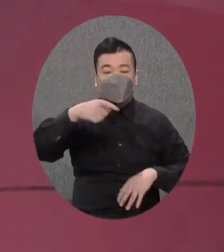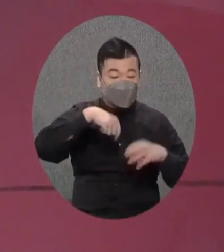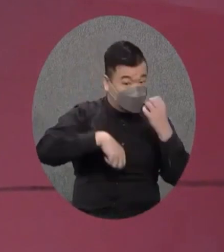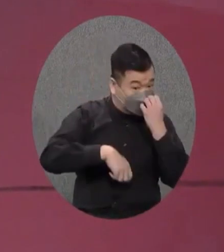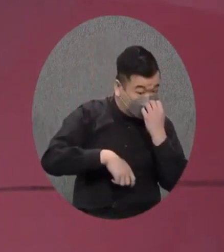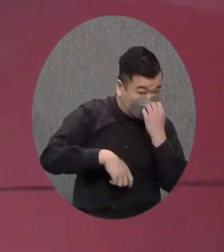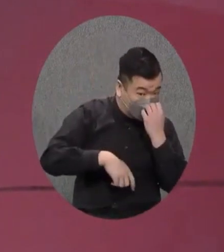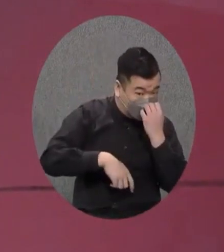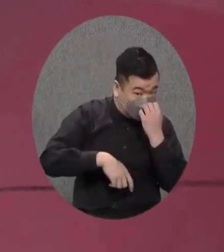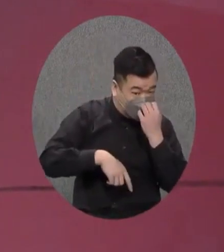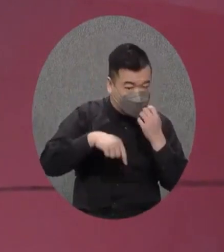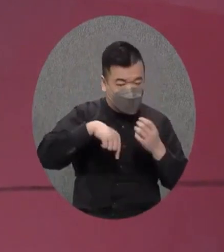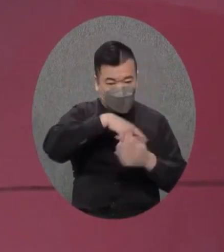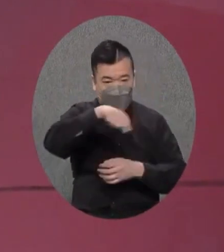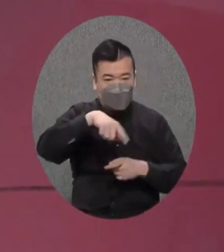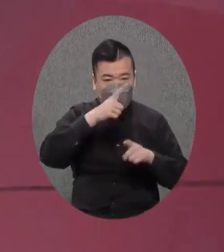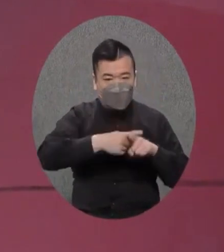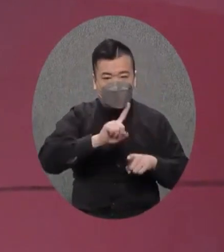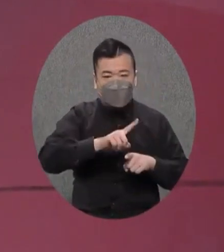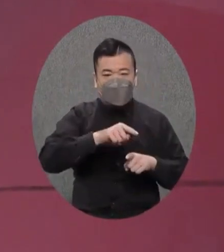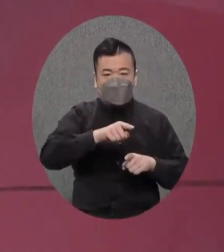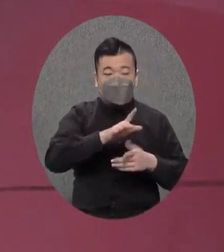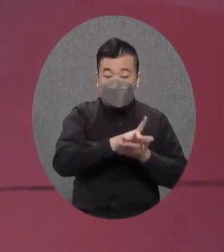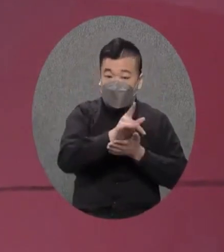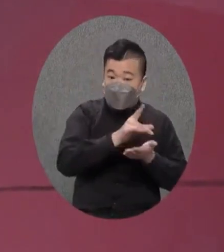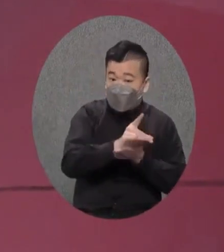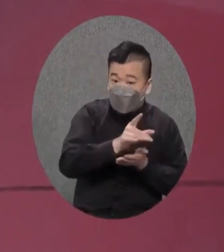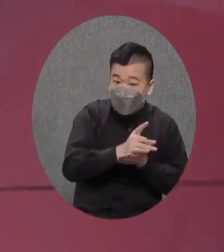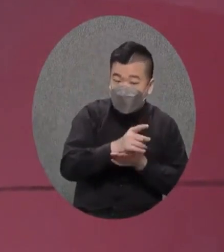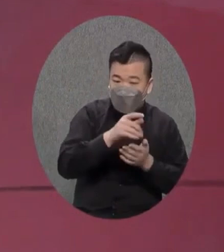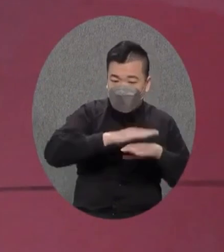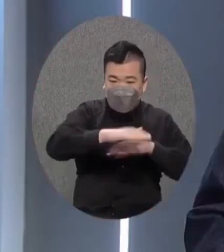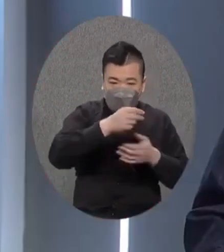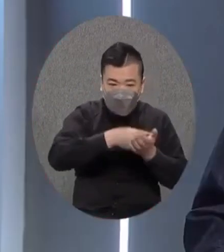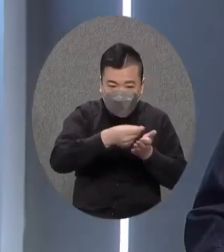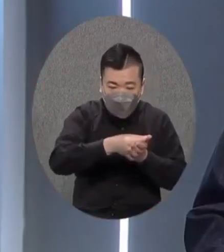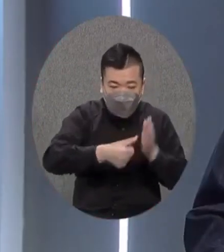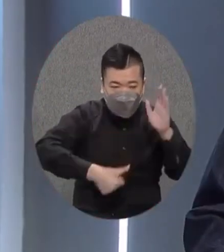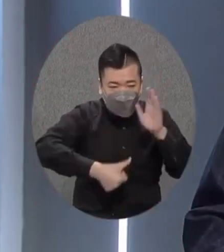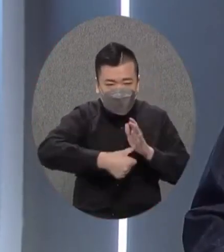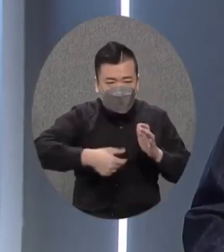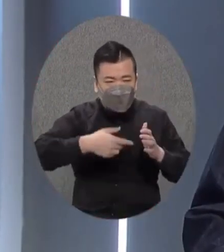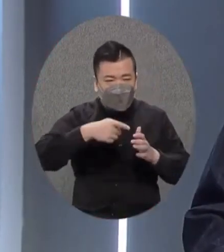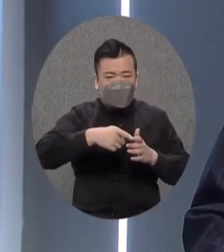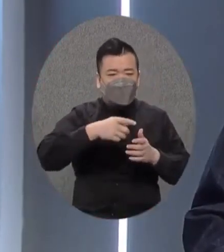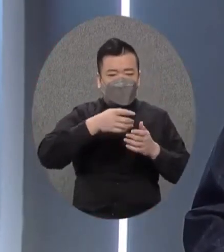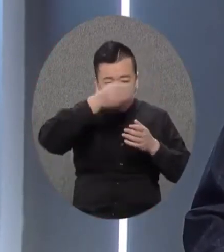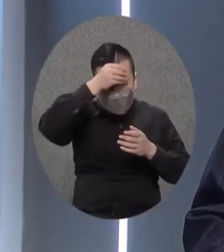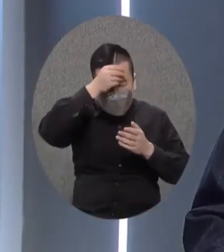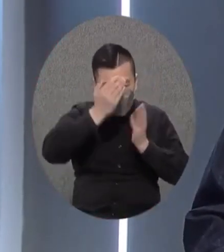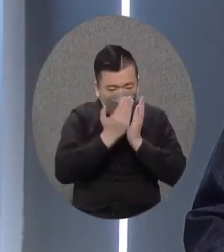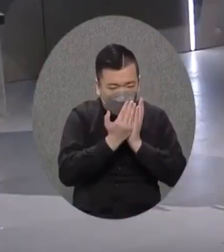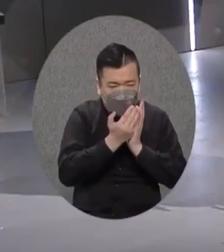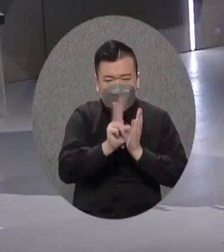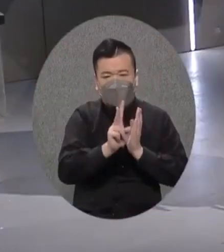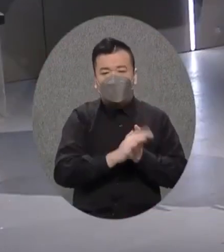嗰個環境未去到有一個專業嘅版畫工作坊，即係好似我喺羅望子學院學到嘅一